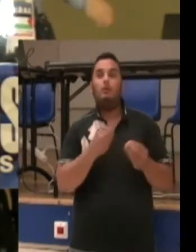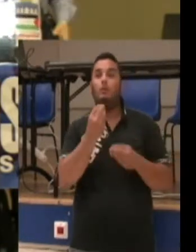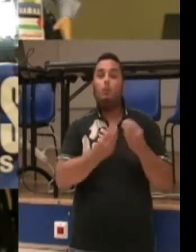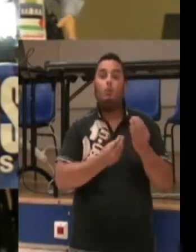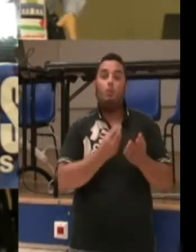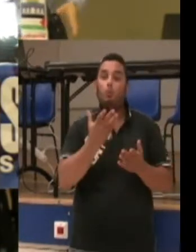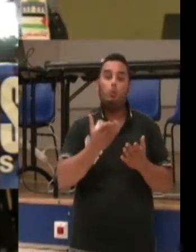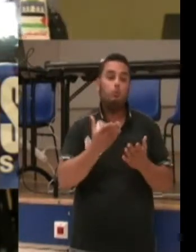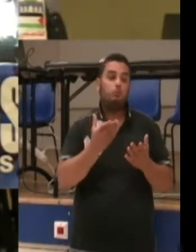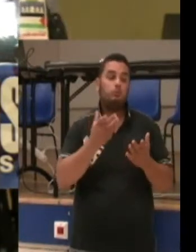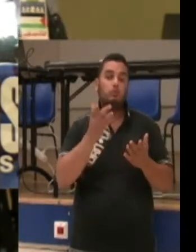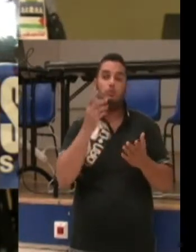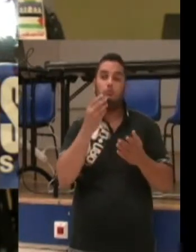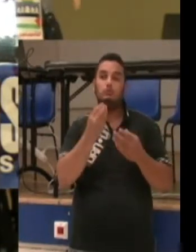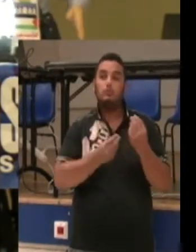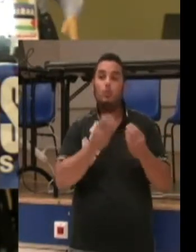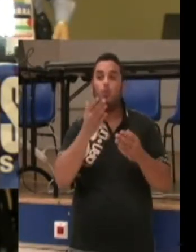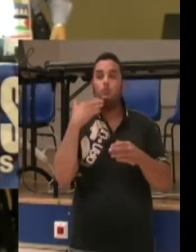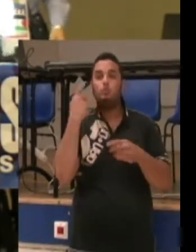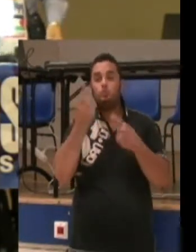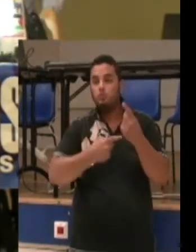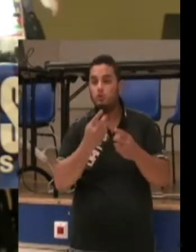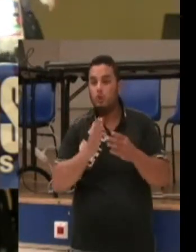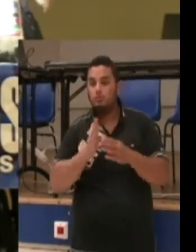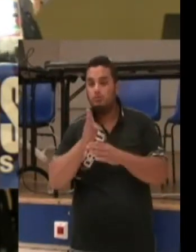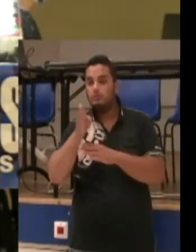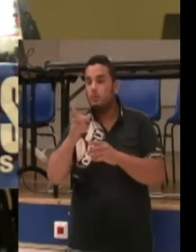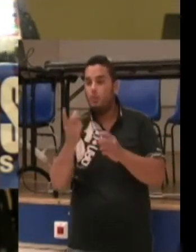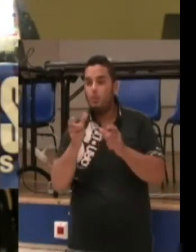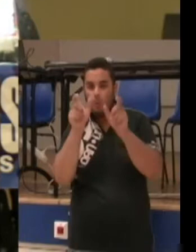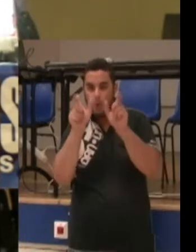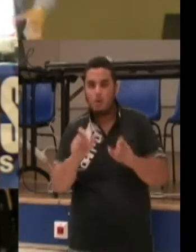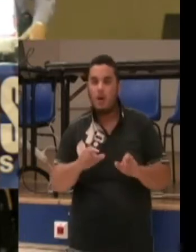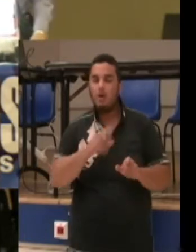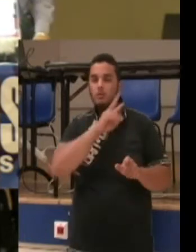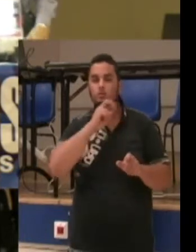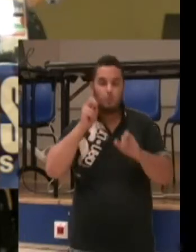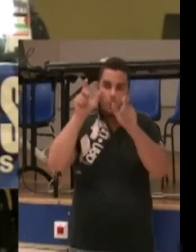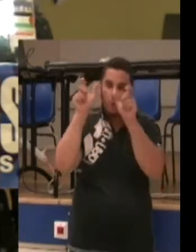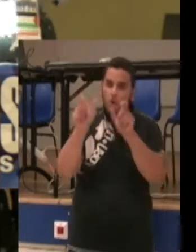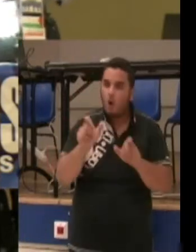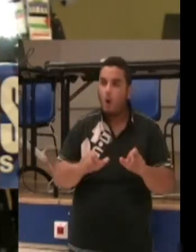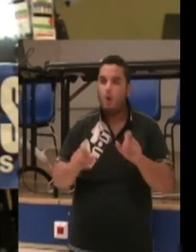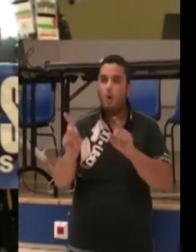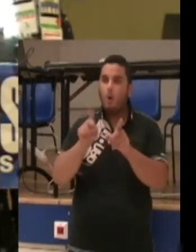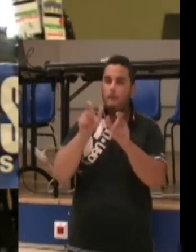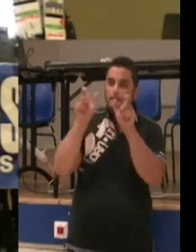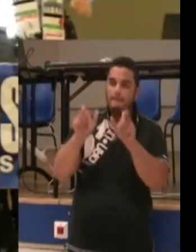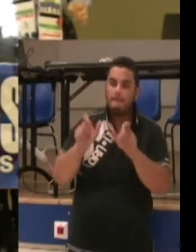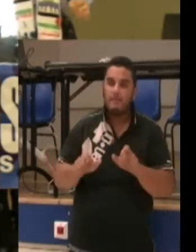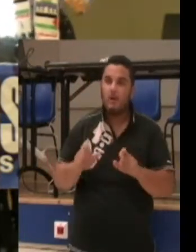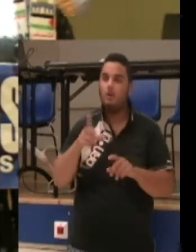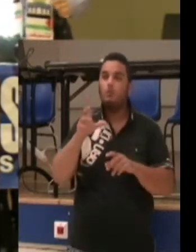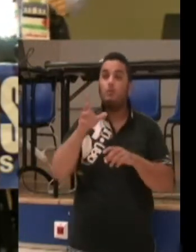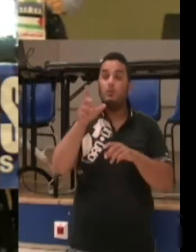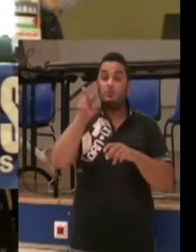tous les cas, ces passages sont contrôlés par l'autrui. Et l'autrui ne veut